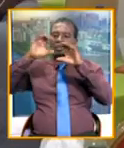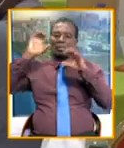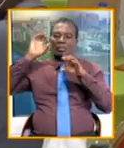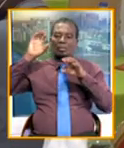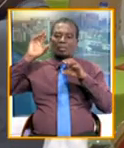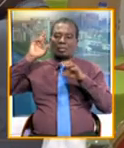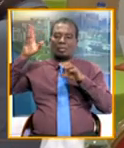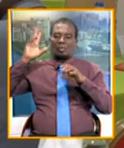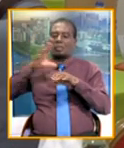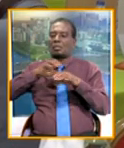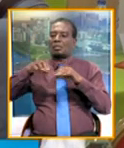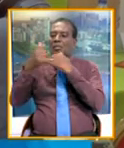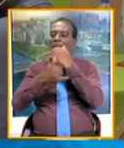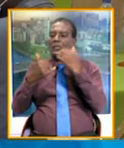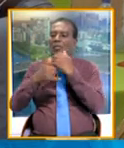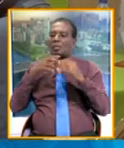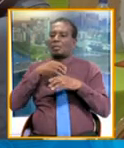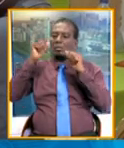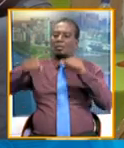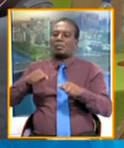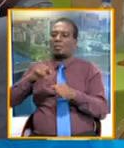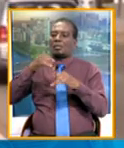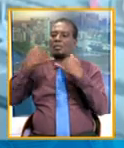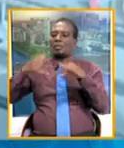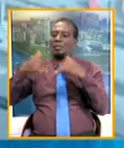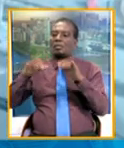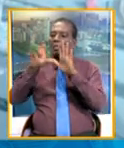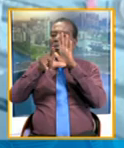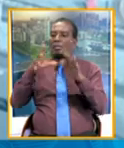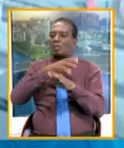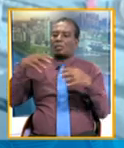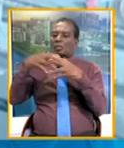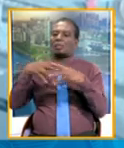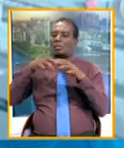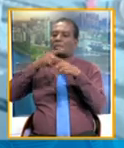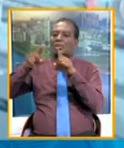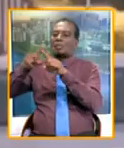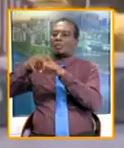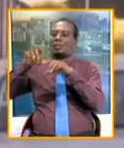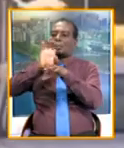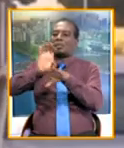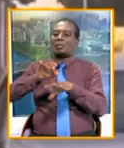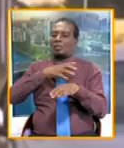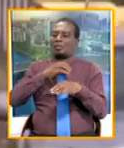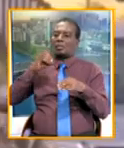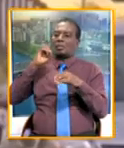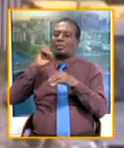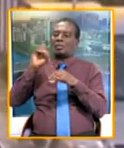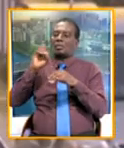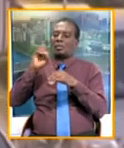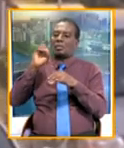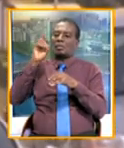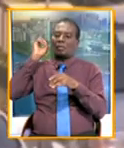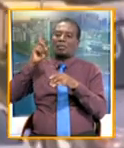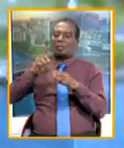pays. Elle vise à faire de la Côte d'Ivoire une puissance industrielle, unie dans sa diversité culturelle, démocratique et